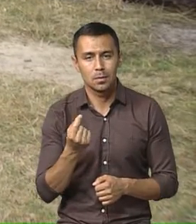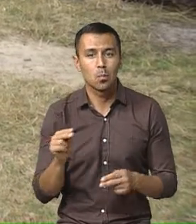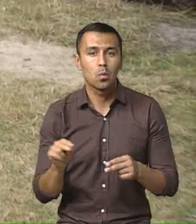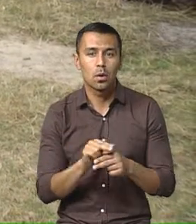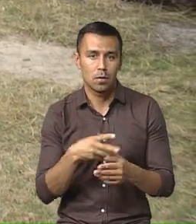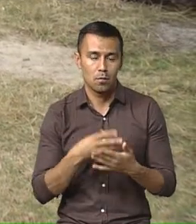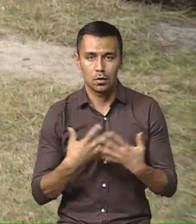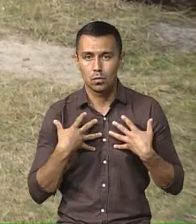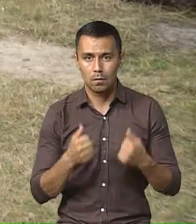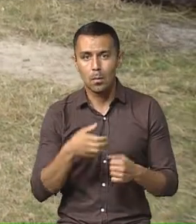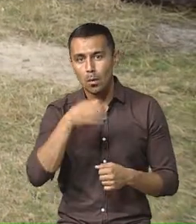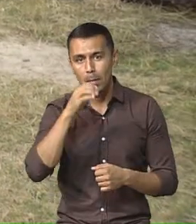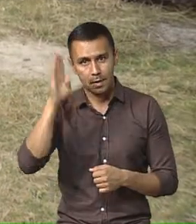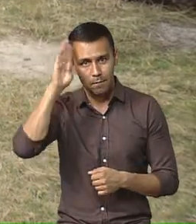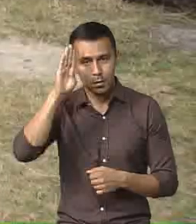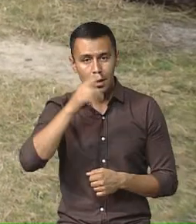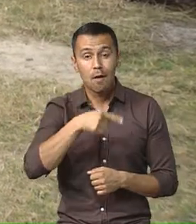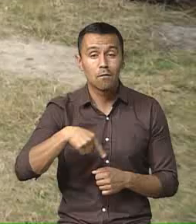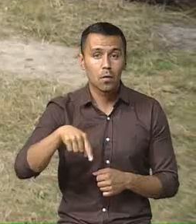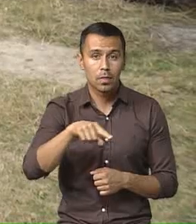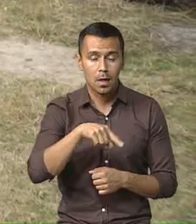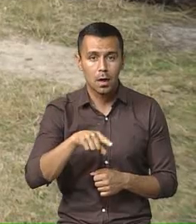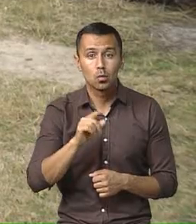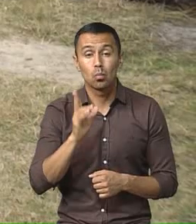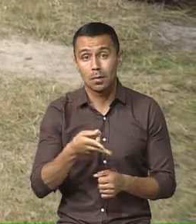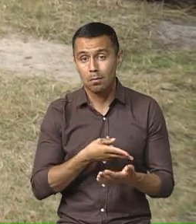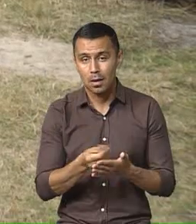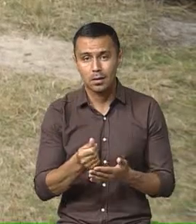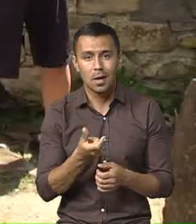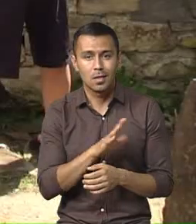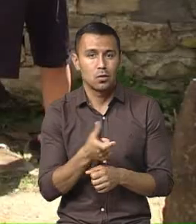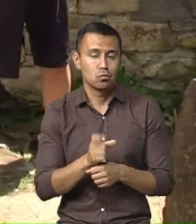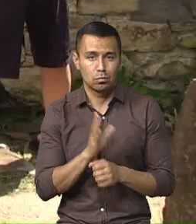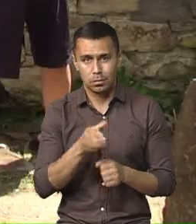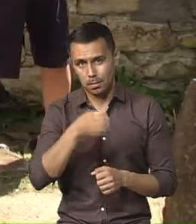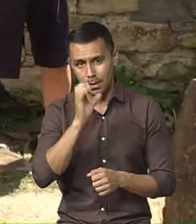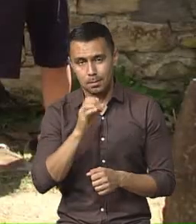своє здоров'я і попити водички. Вона, якщо буде платна, то не дуже ж будуть.